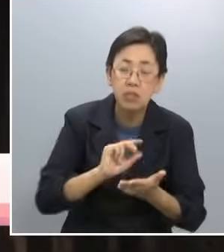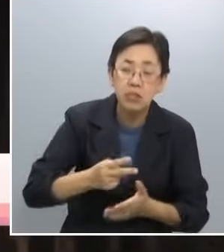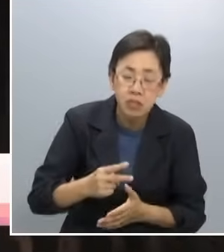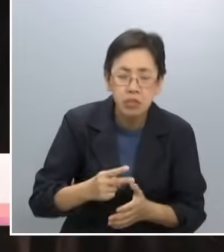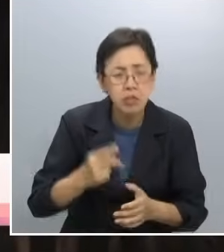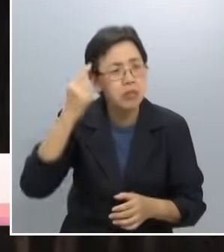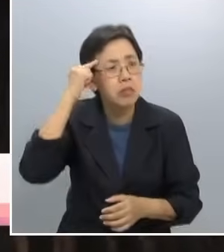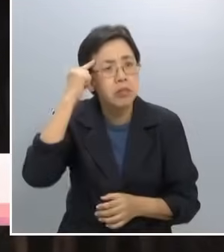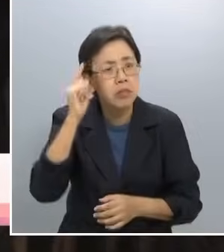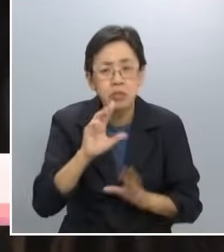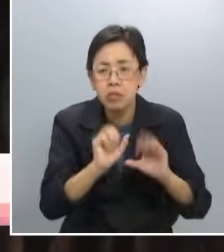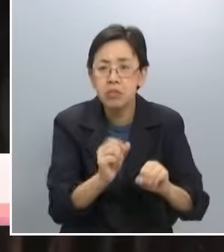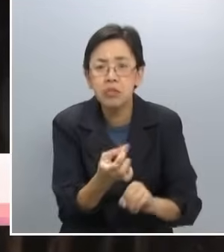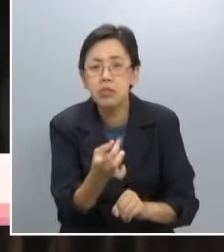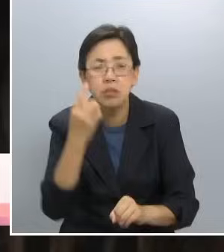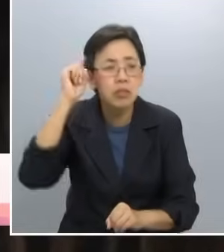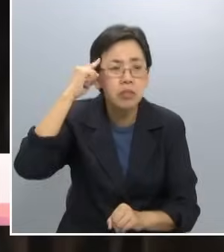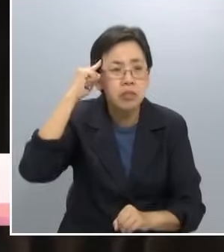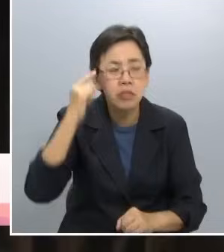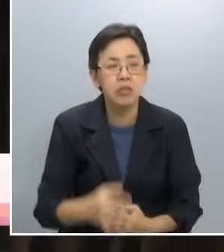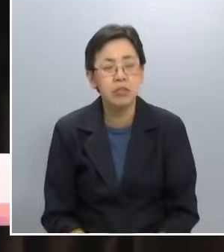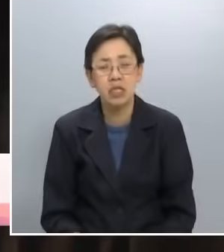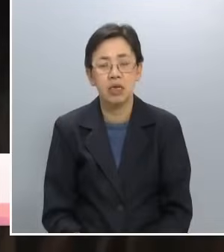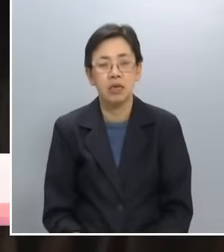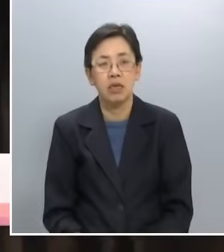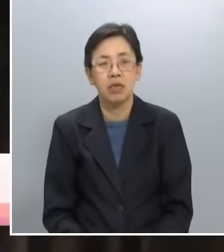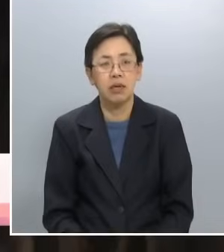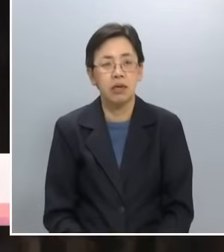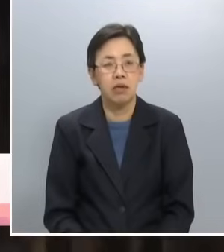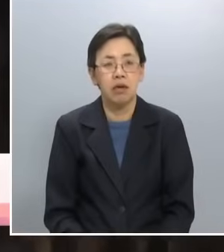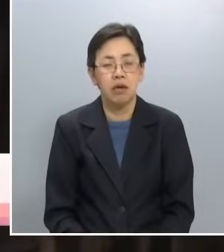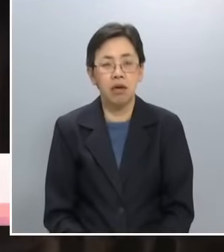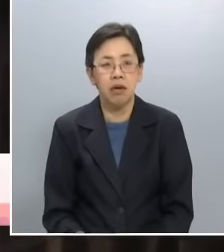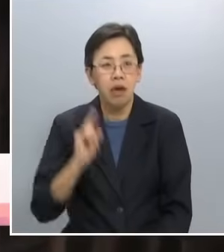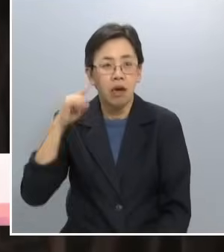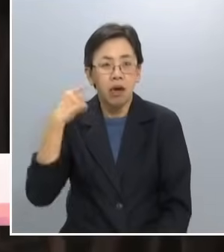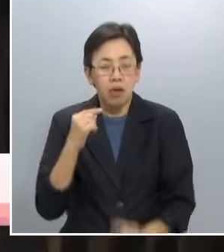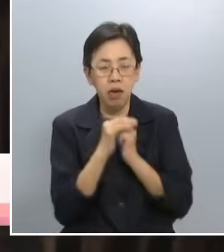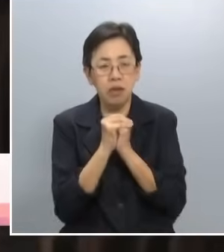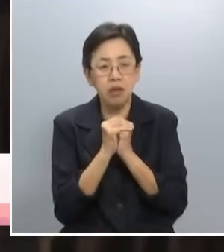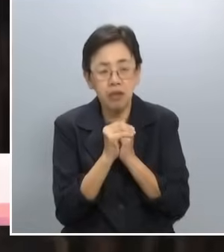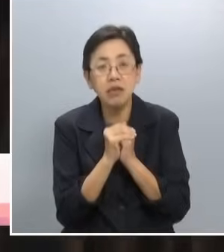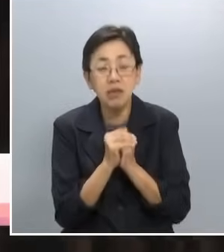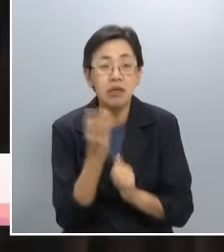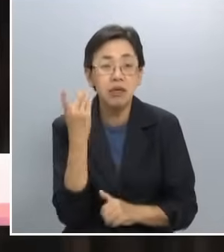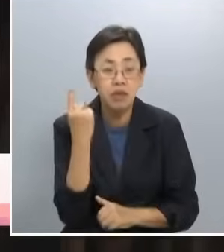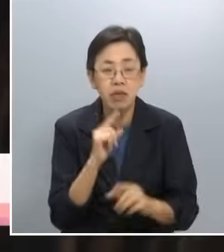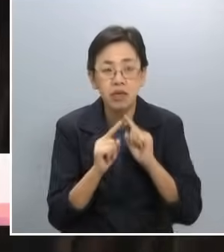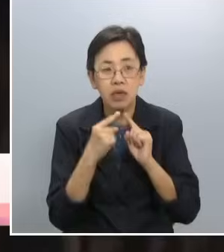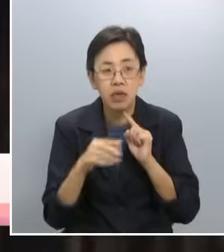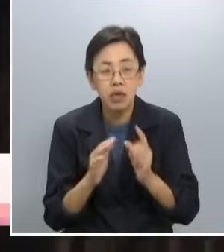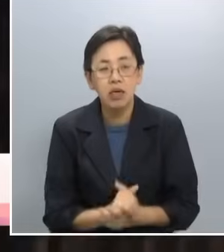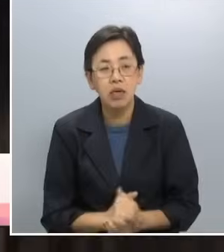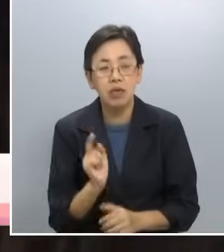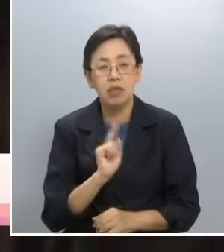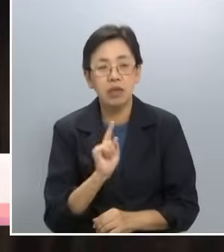รู้เหมือนกันว่าโดนจับเรื่องอะไรไปทีนี้จากการพูดคุยกับหญิงขอทานชาวจีนคนเนะคะที่ไปจับเมื่อวานเขาบอกว่าเขา